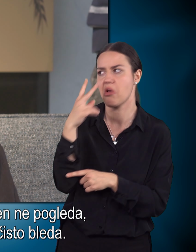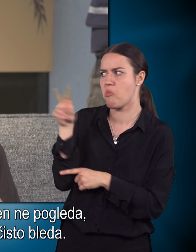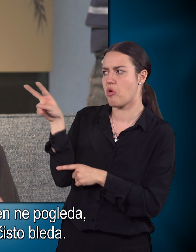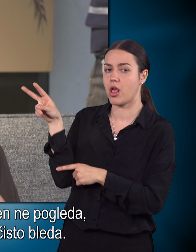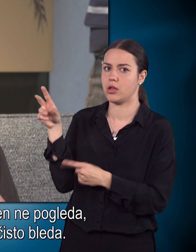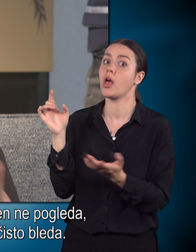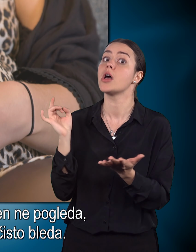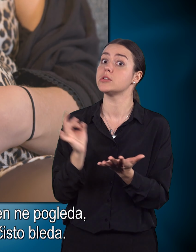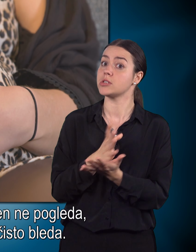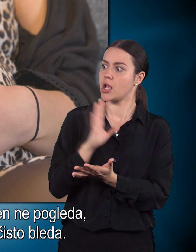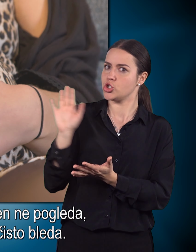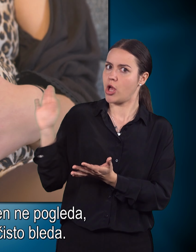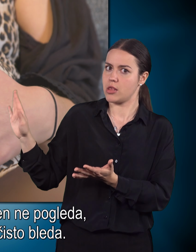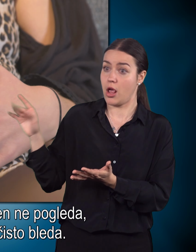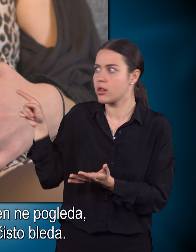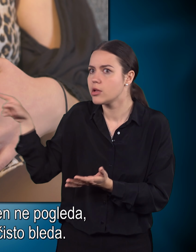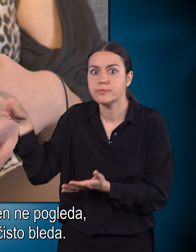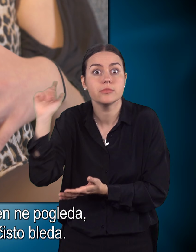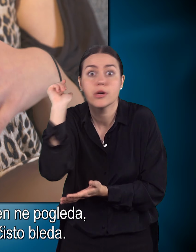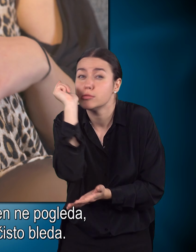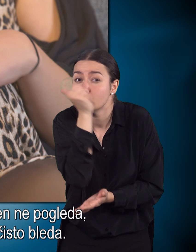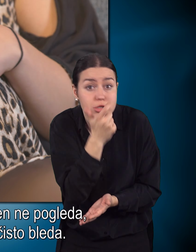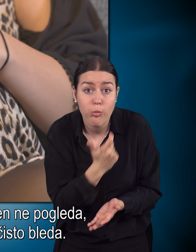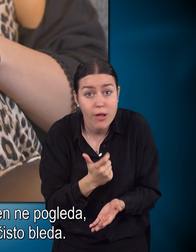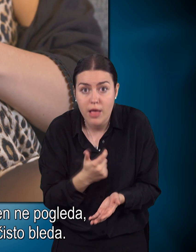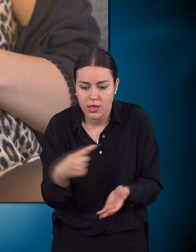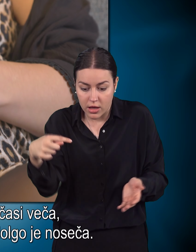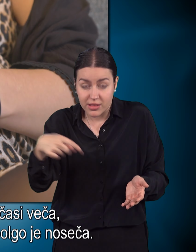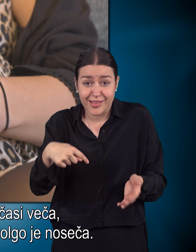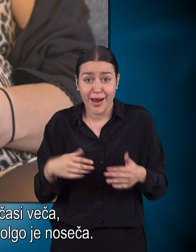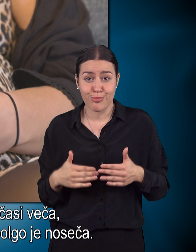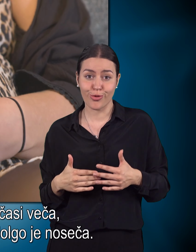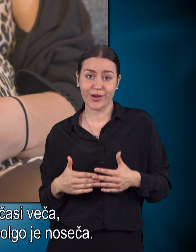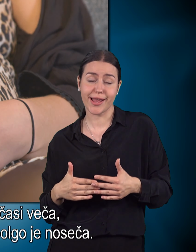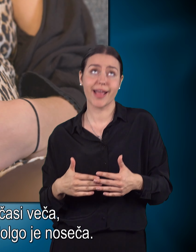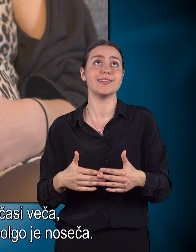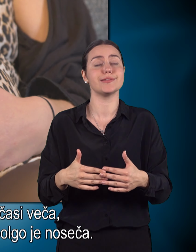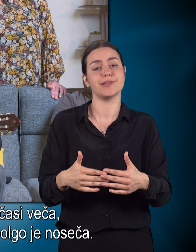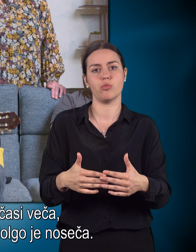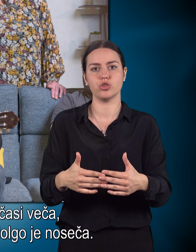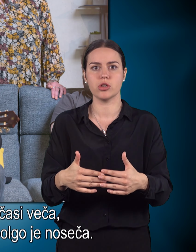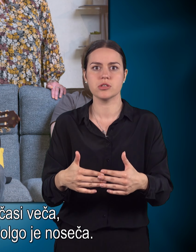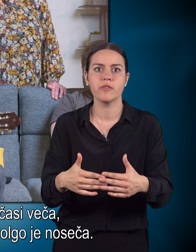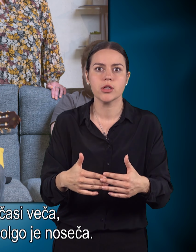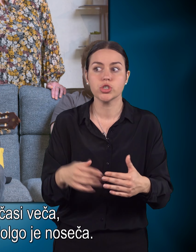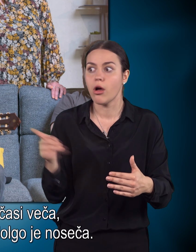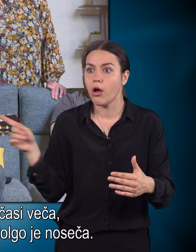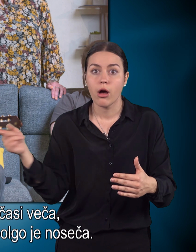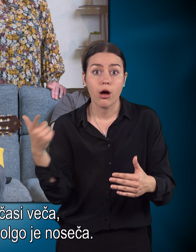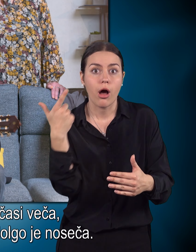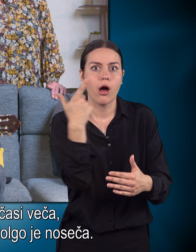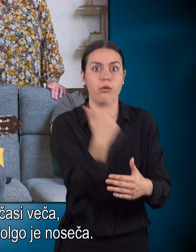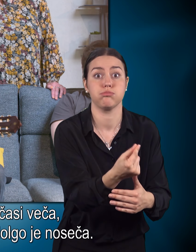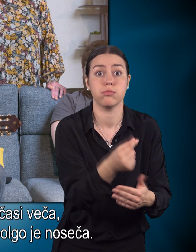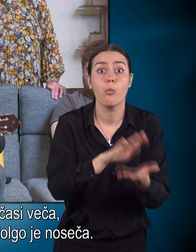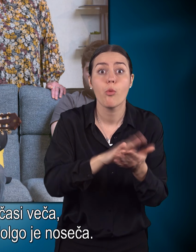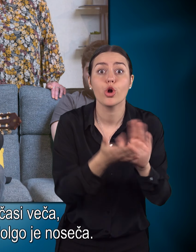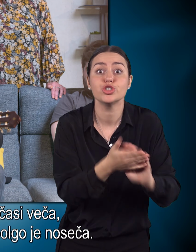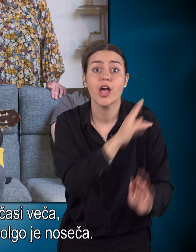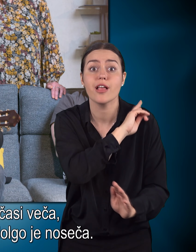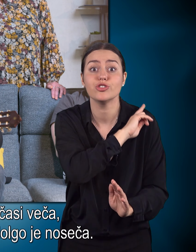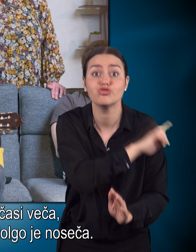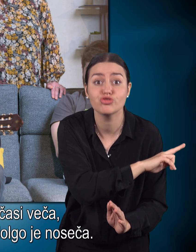nobeden ne pogleda, sreča njena sej je čisto bleda. Trebuh njen se počasi veča, s poročenim